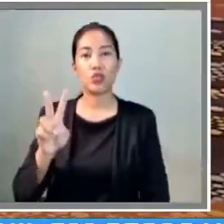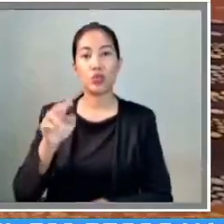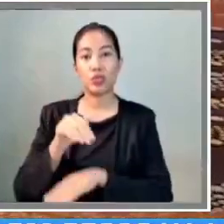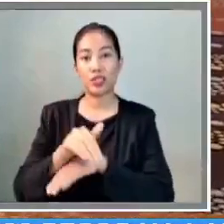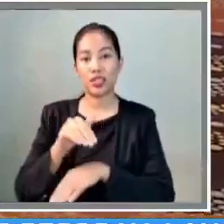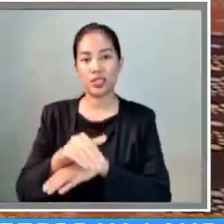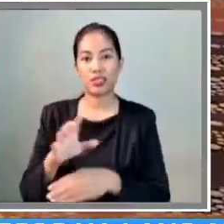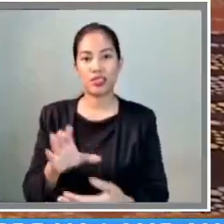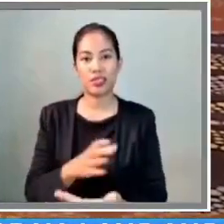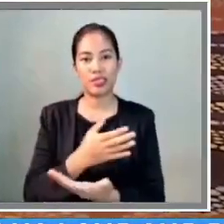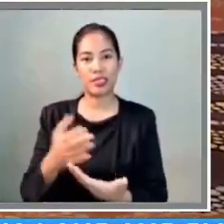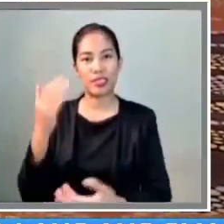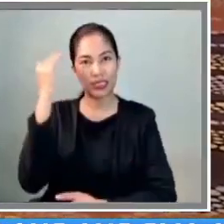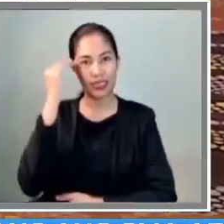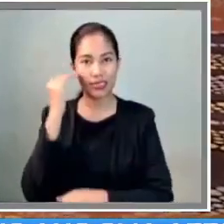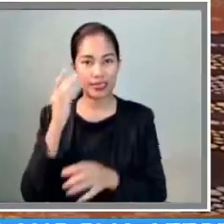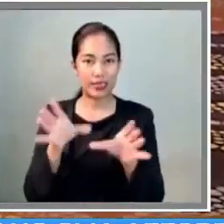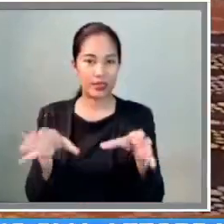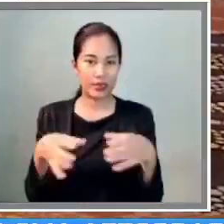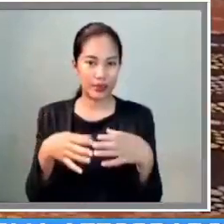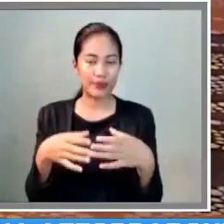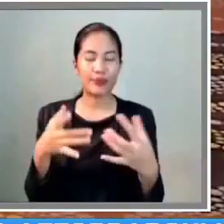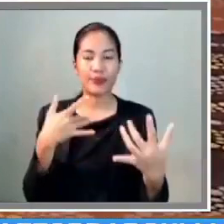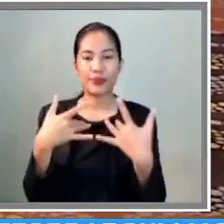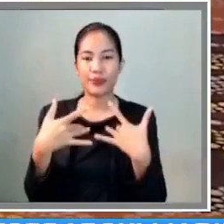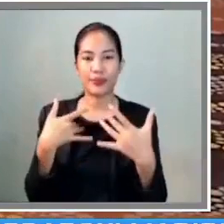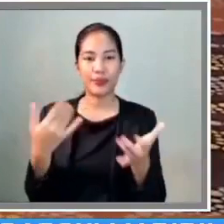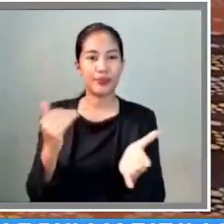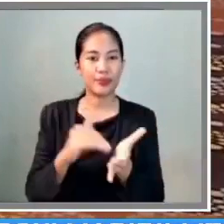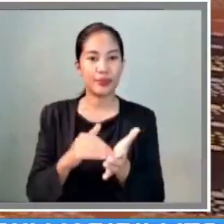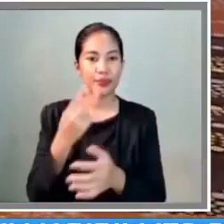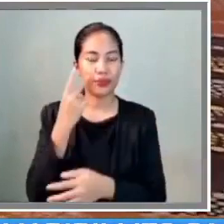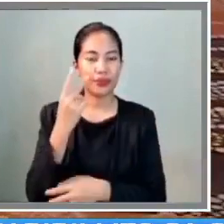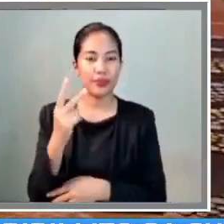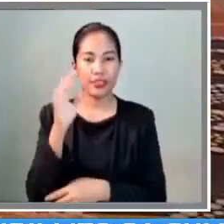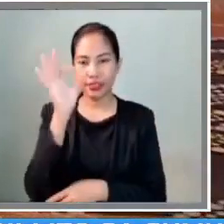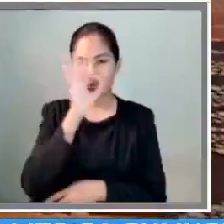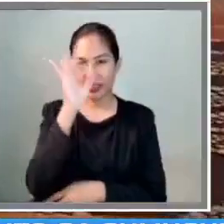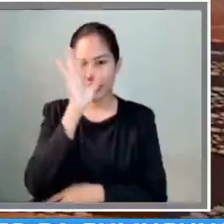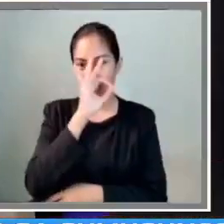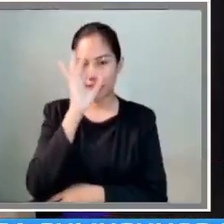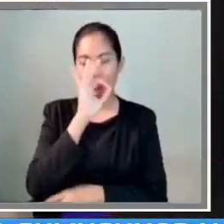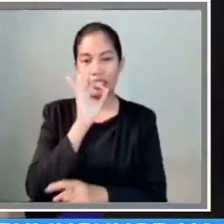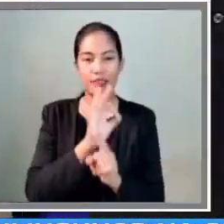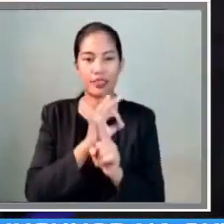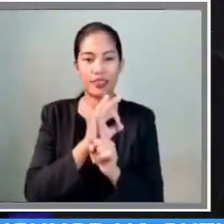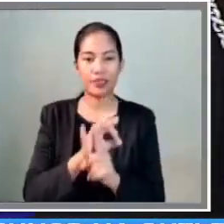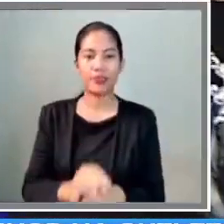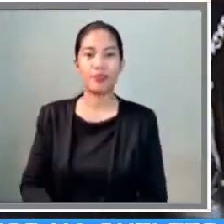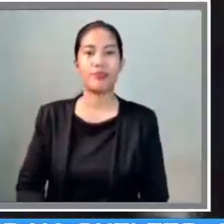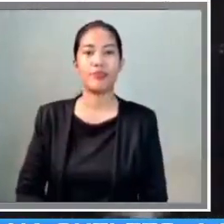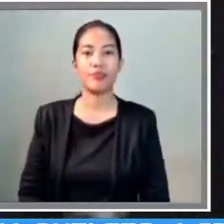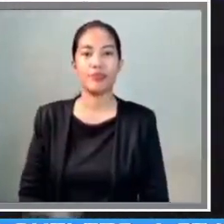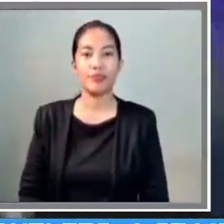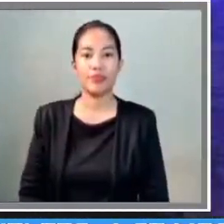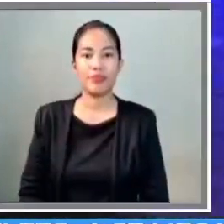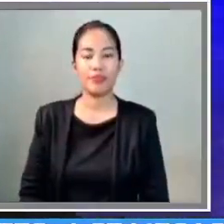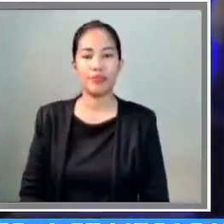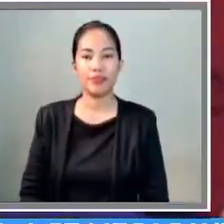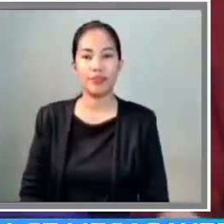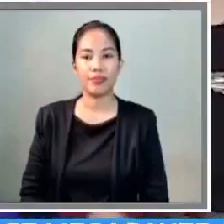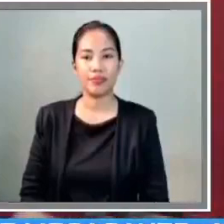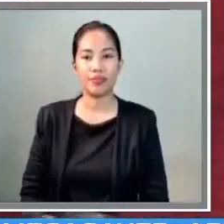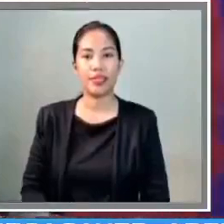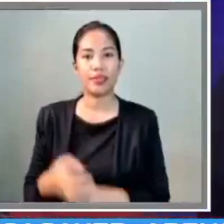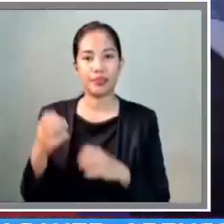group, excited silang muling makita ang Pinoy Treasure Makers. Asahan daw ang kanilang